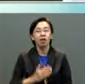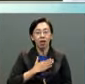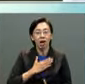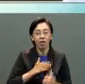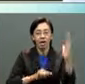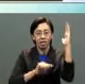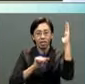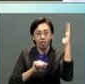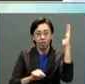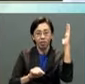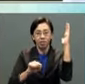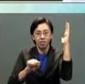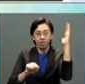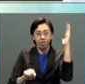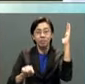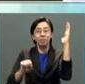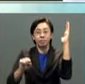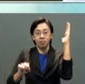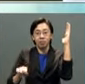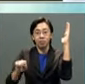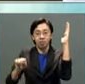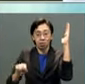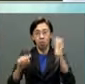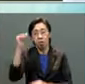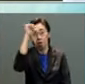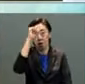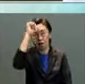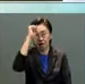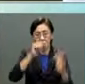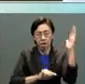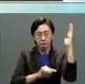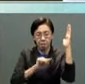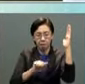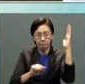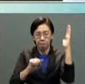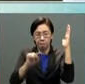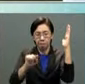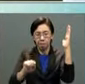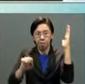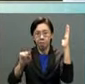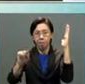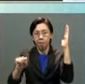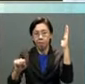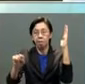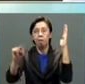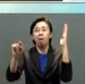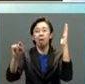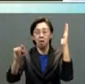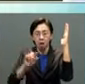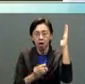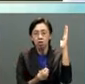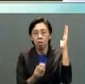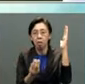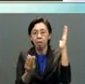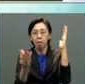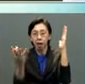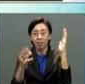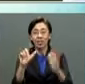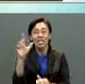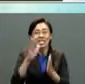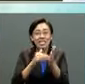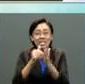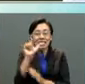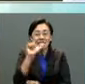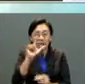ขึ้นๆลงๆแต่แนวโน้มของอินเดียก็ยังพุ่งขึ้นอยู่นะครับถ้าลากเส้นออกไปเป็นกลุ่มก้อนเป็นเส้นเดียวสีเหลืองๆข้าง